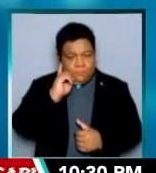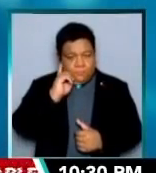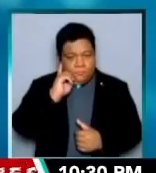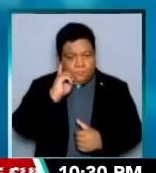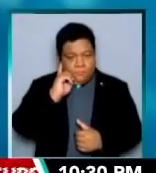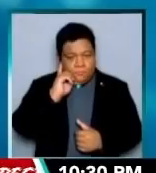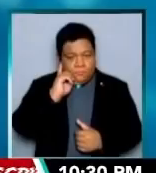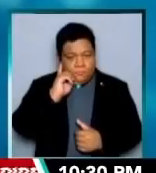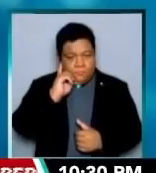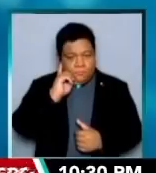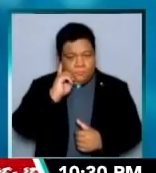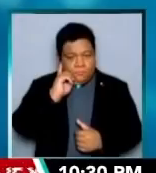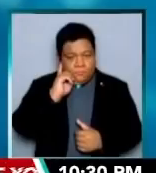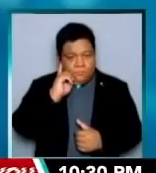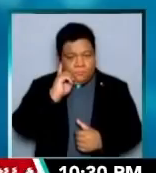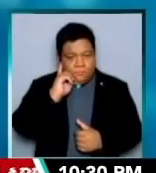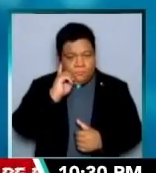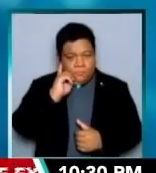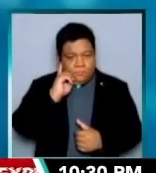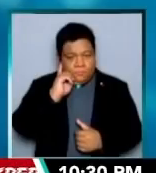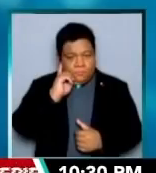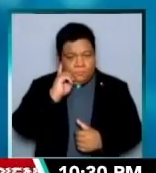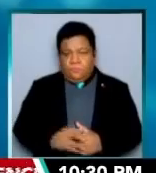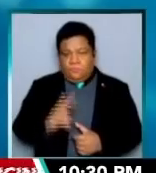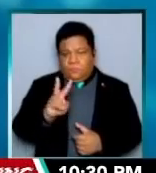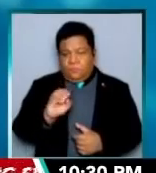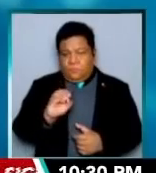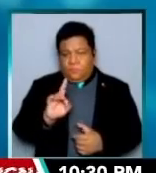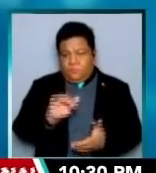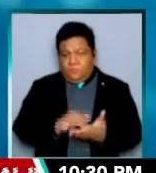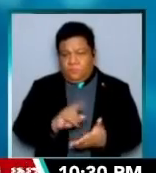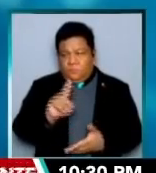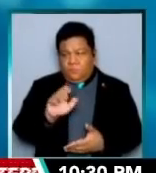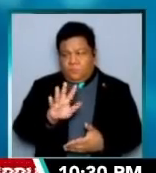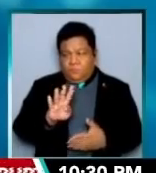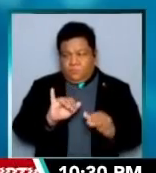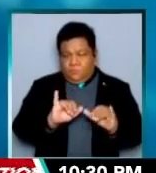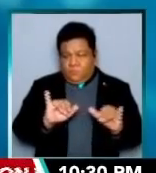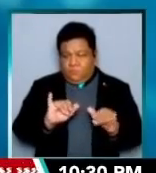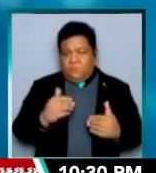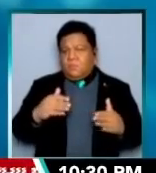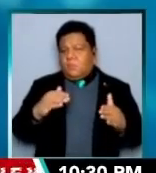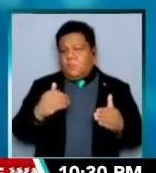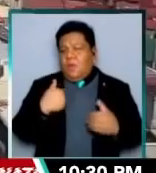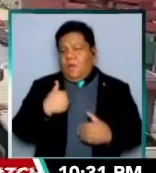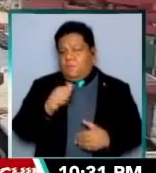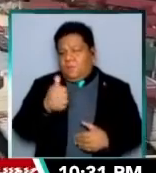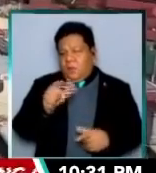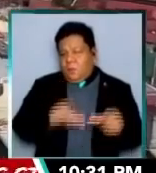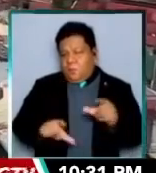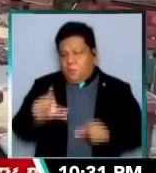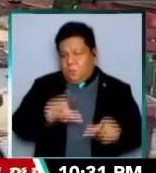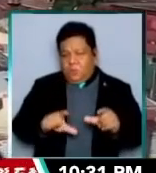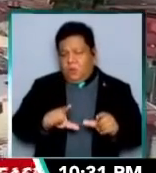32,246 naman ang mga bagong kaso ayon sa DOH. 11 laboratorio ang hindi nakapagsumite ng kanilang datos. Bumaba naman